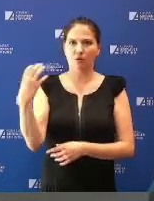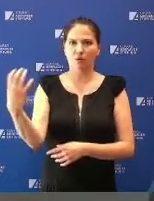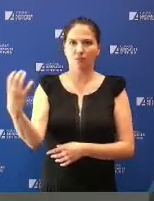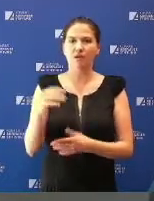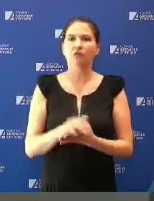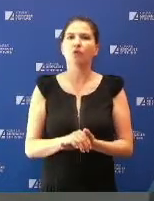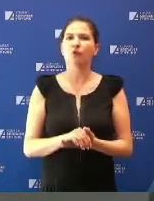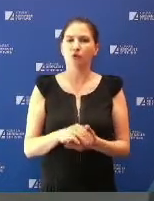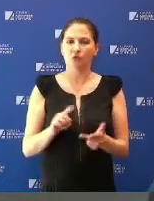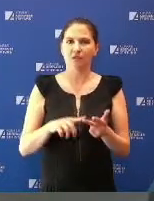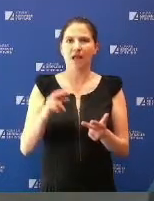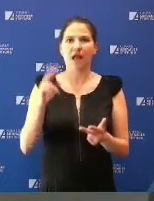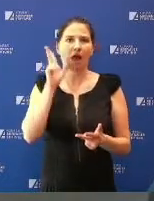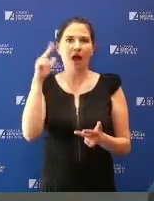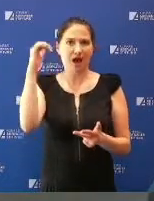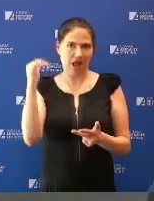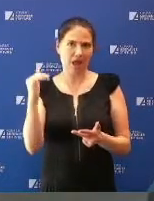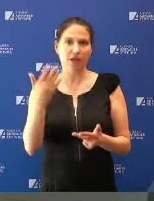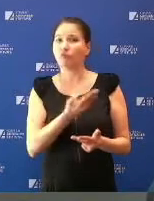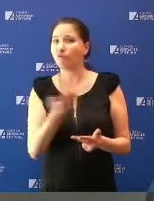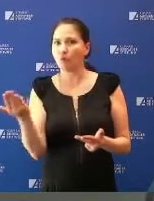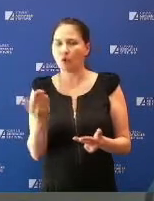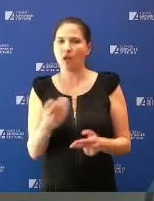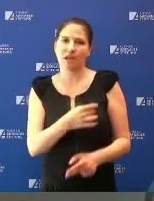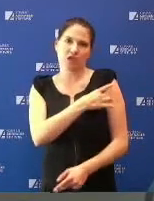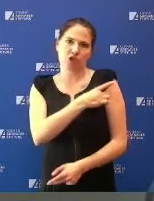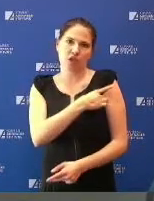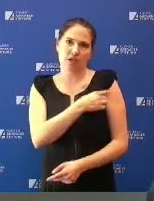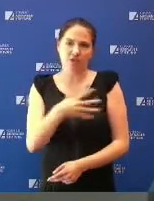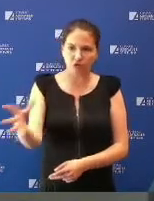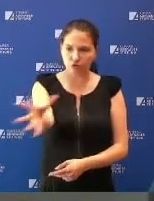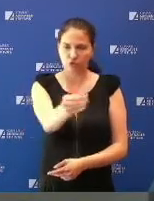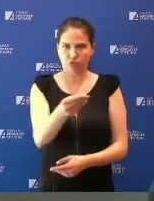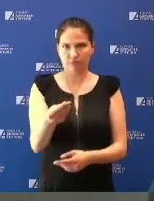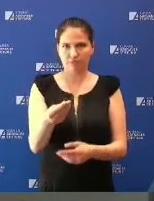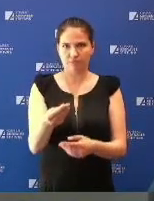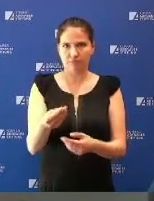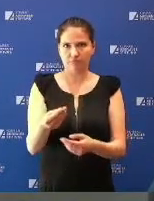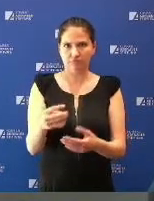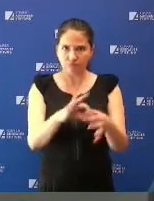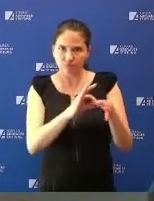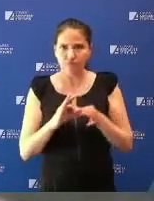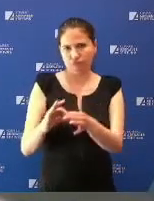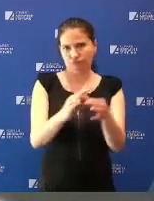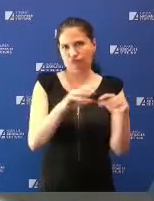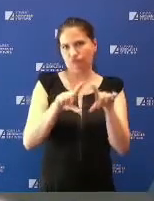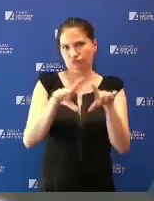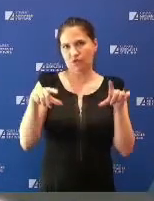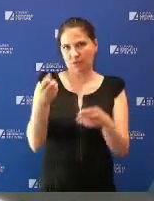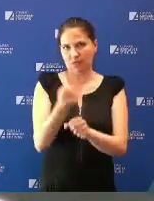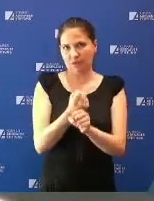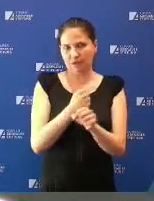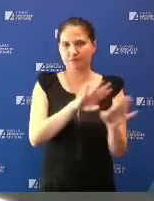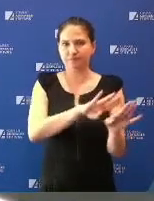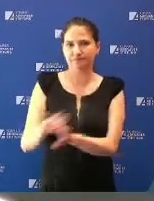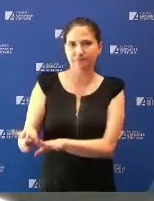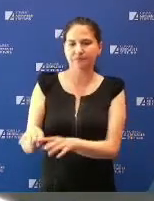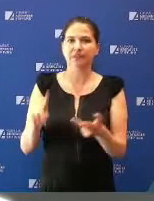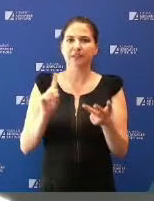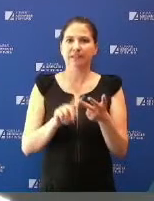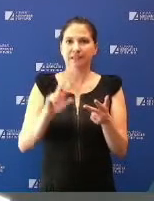in Chile werden diesen Block, dieses Thema gestalten. Unser drittes